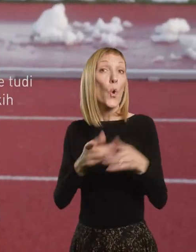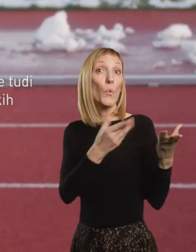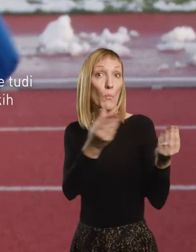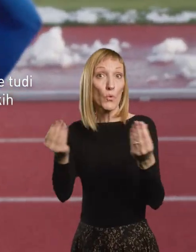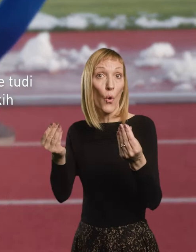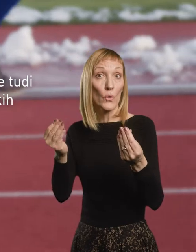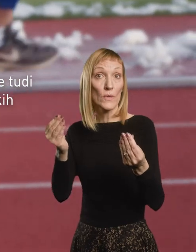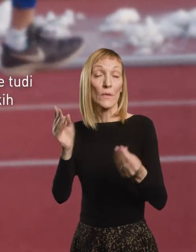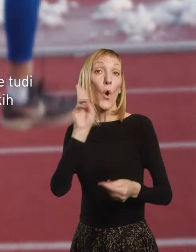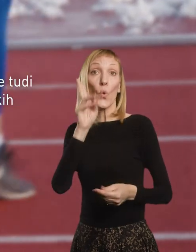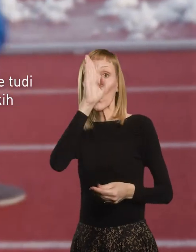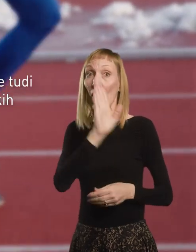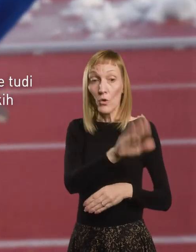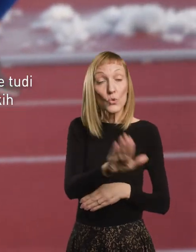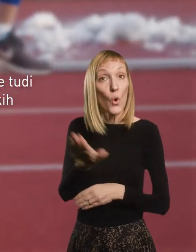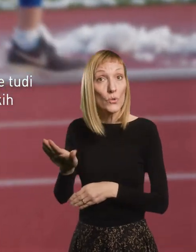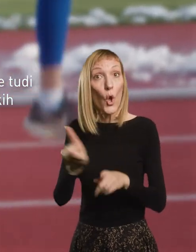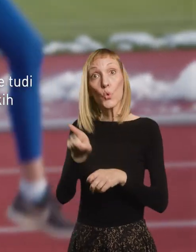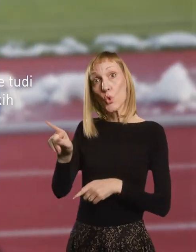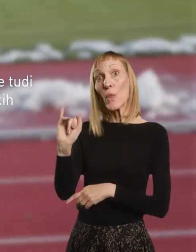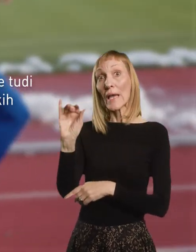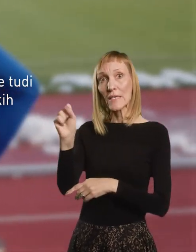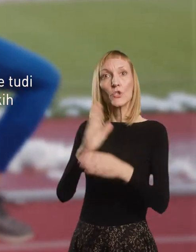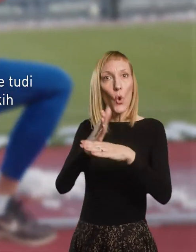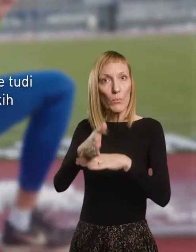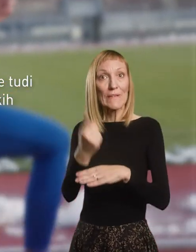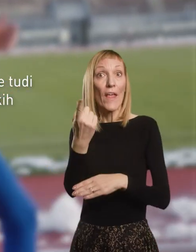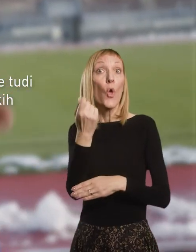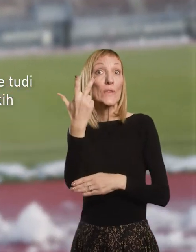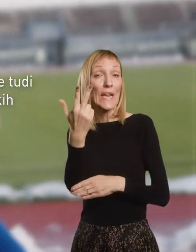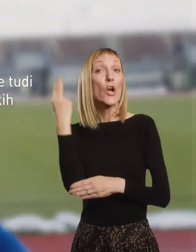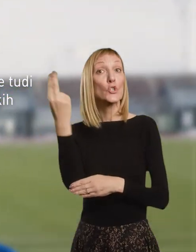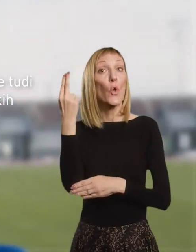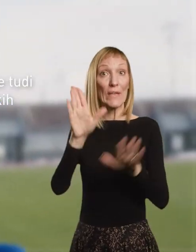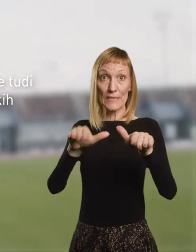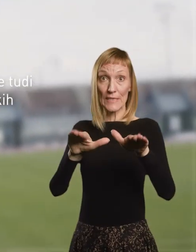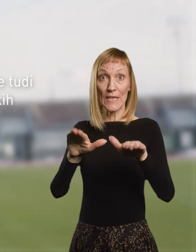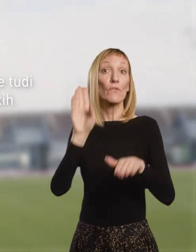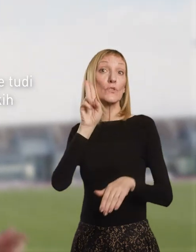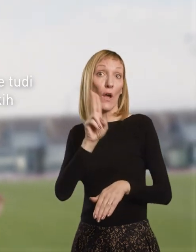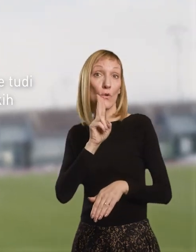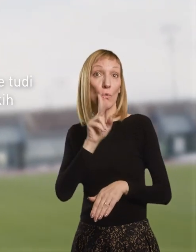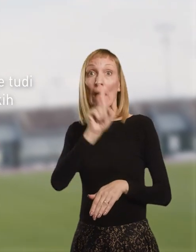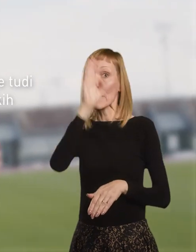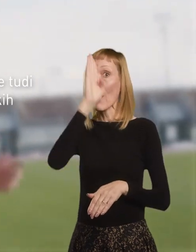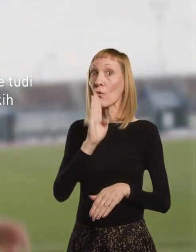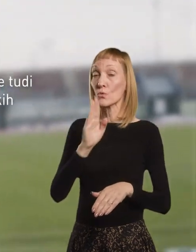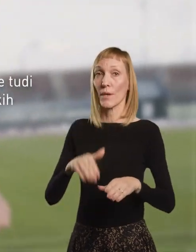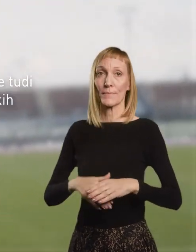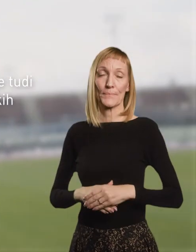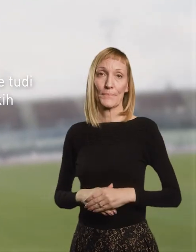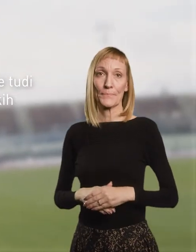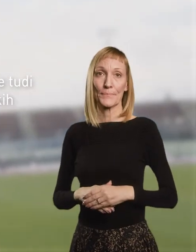Tako kot mnogi gluhi in naglušni otroci, je tudi Iris obiskovala enega od treh slovenskih zavodov za gluhe in